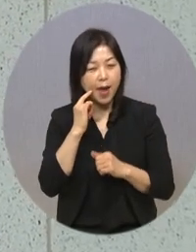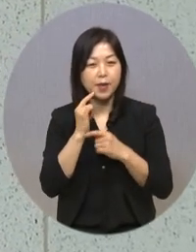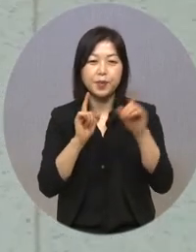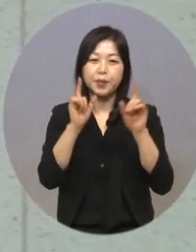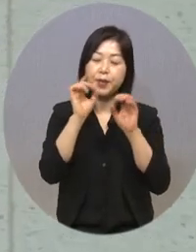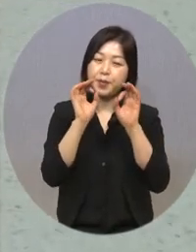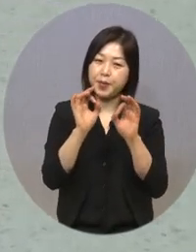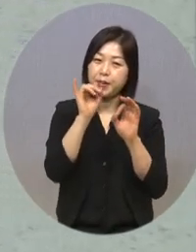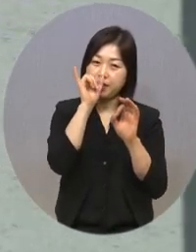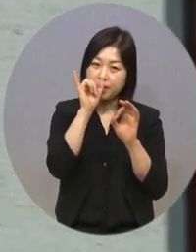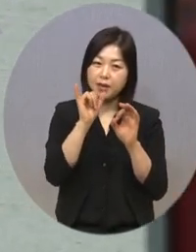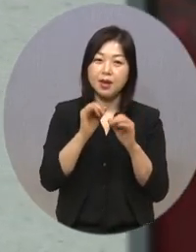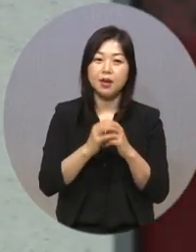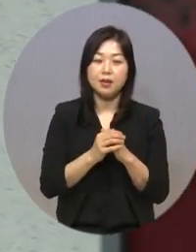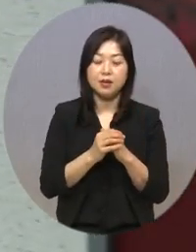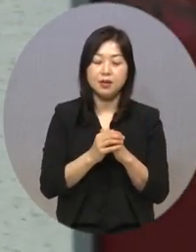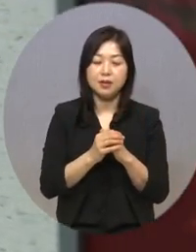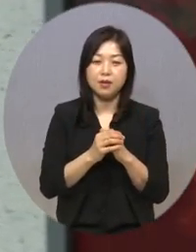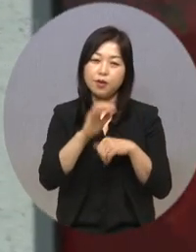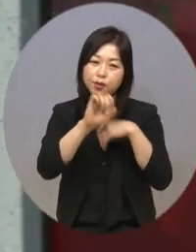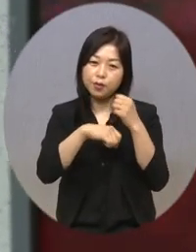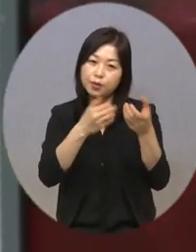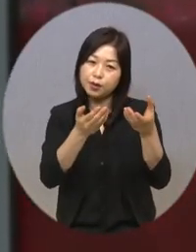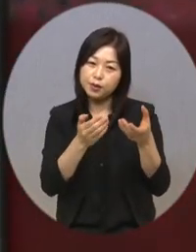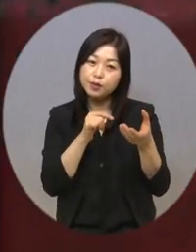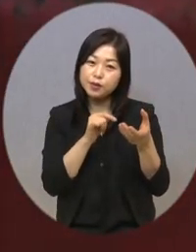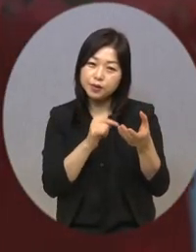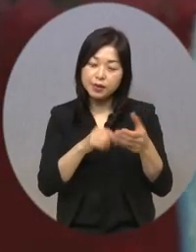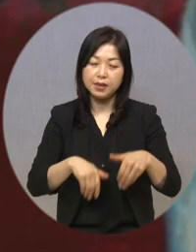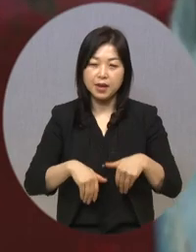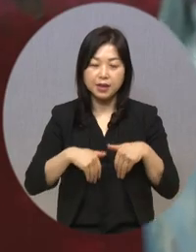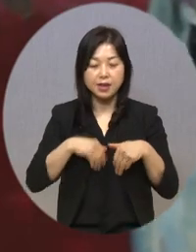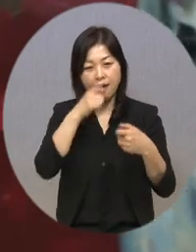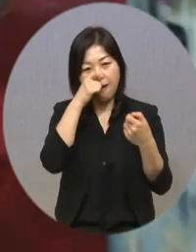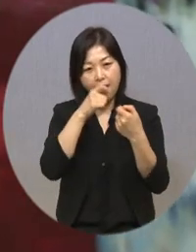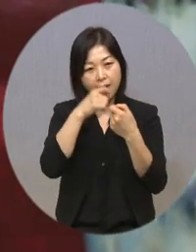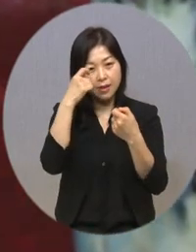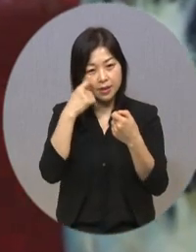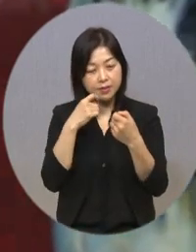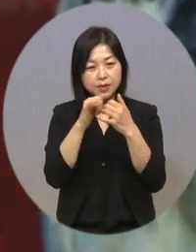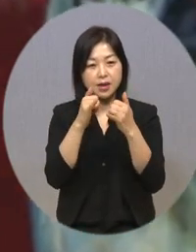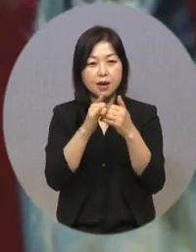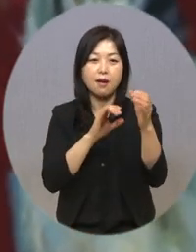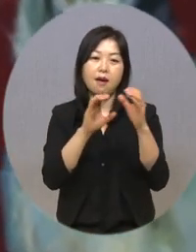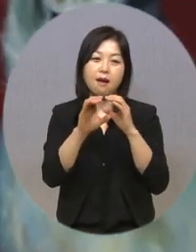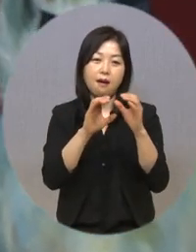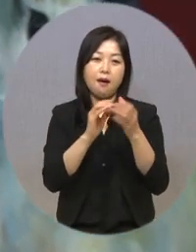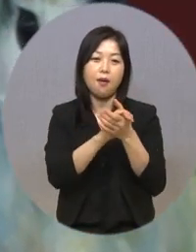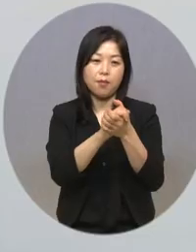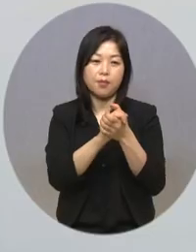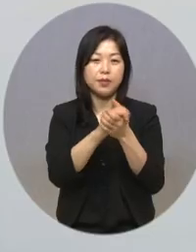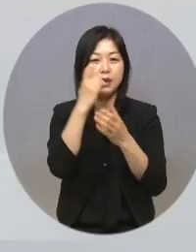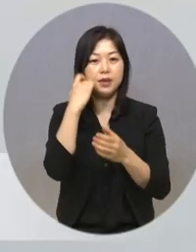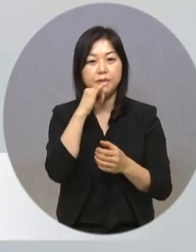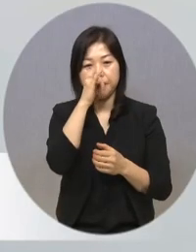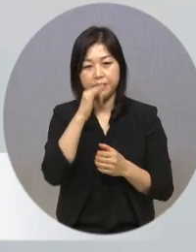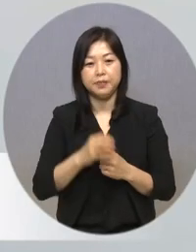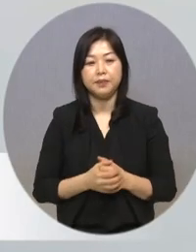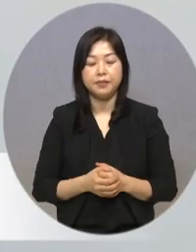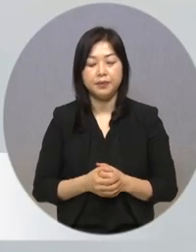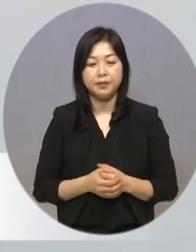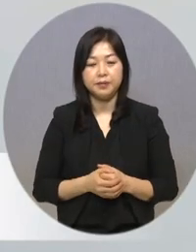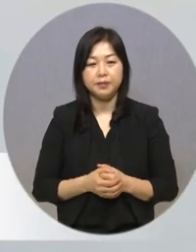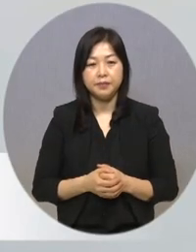있어 반려동물이 주는 따스함과 친밀감은 사람과 소통하는 느낌으로 다가옵니다. 작품을 할